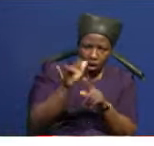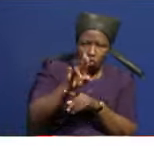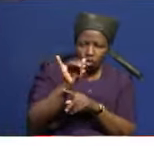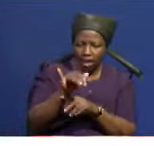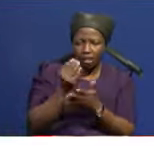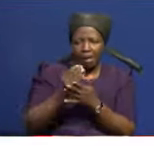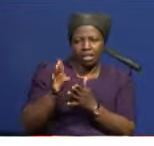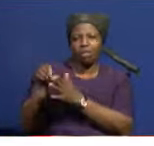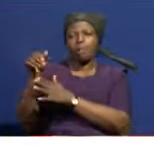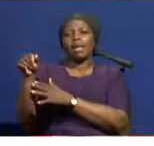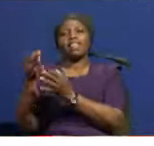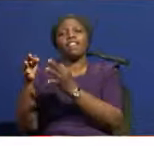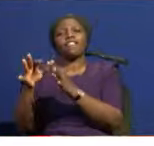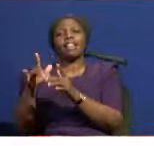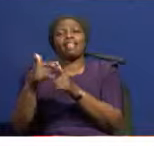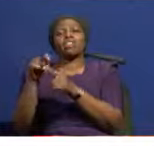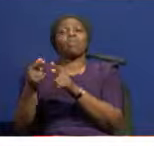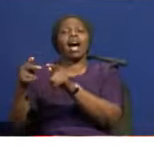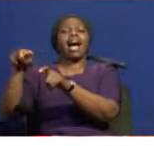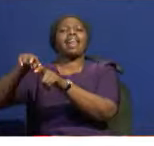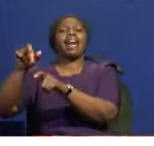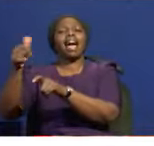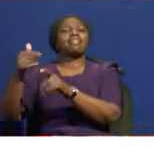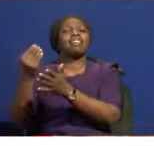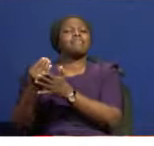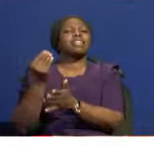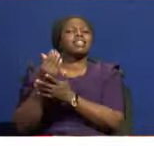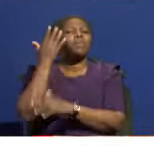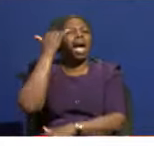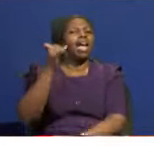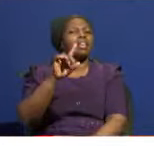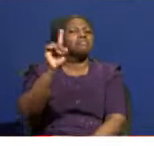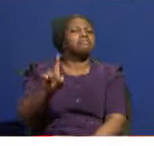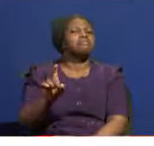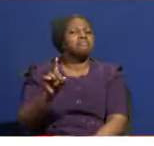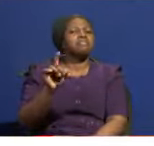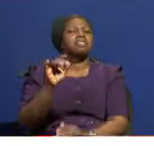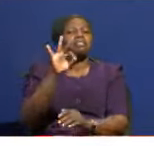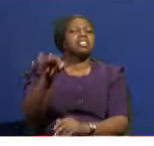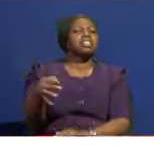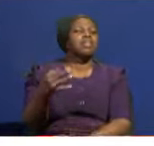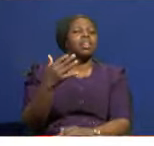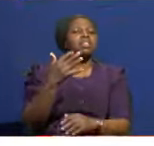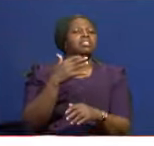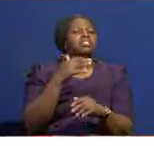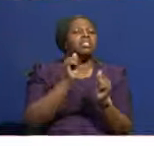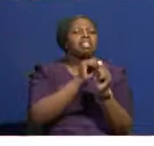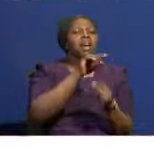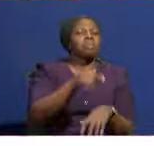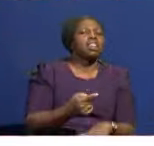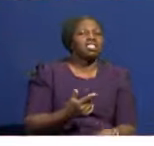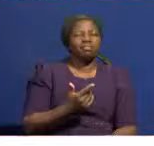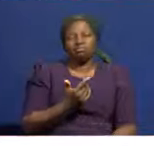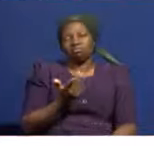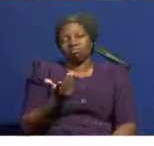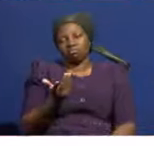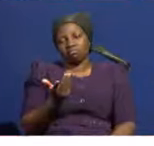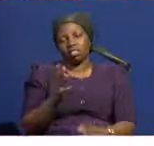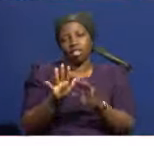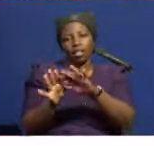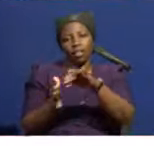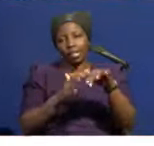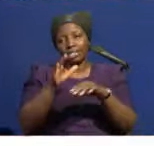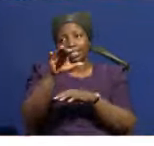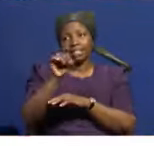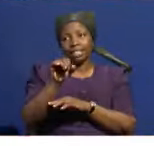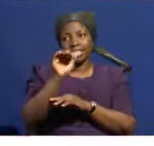maofisa. Mbona unataka kuongezea pesa ingine 2000? Sijui 3000, sijui 10,000. Kadhalika,